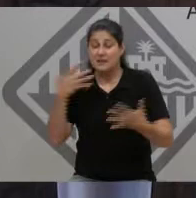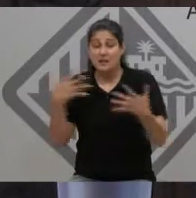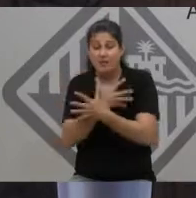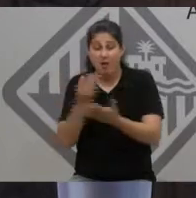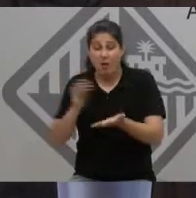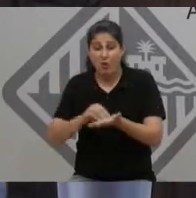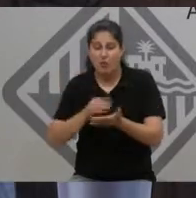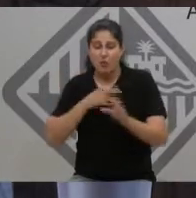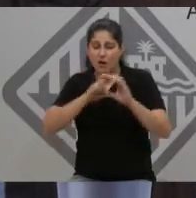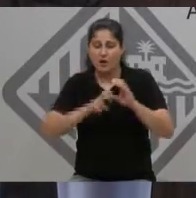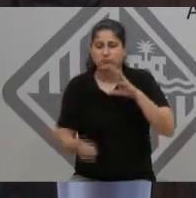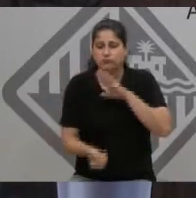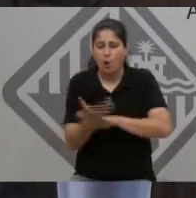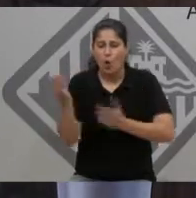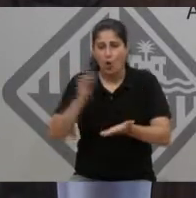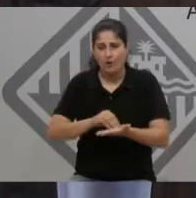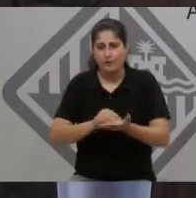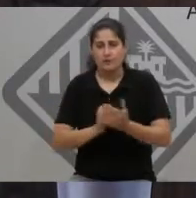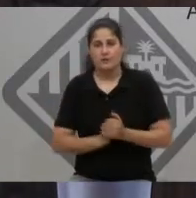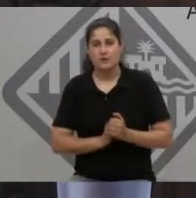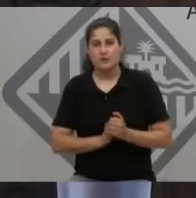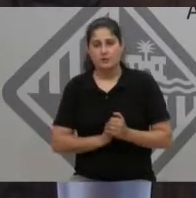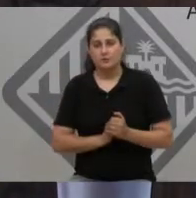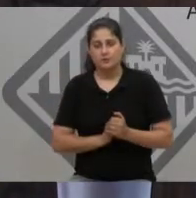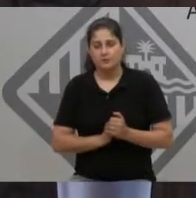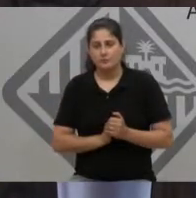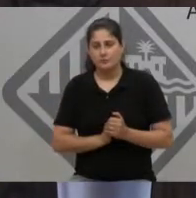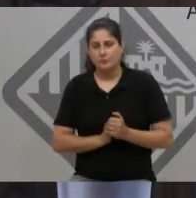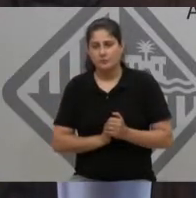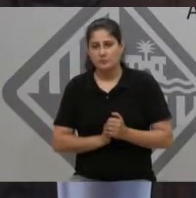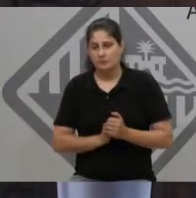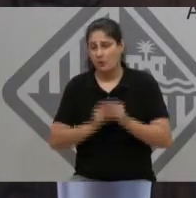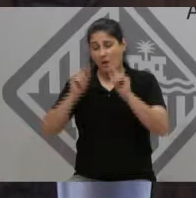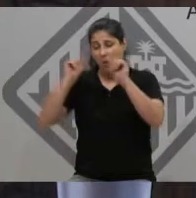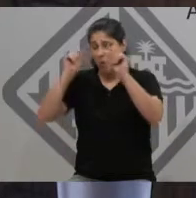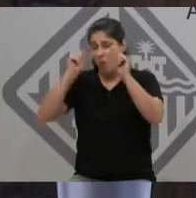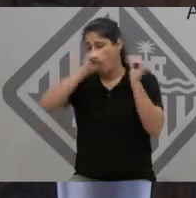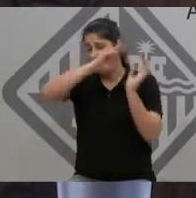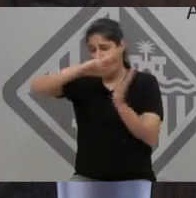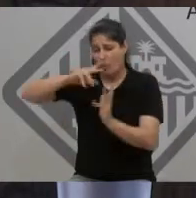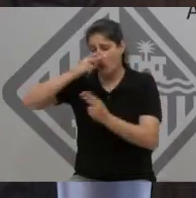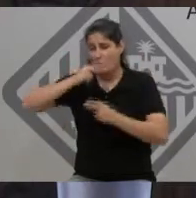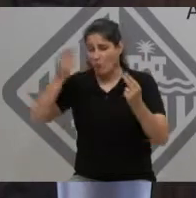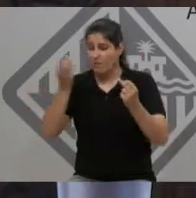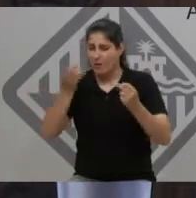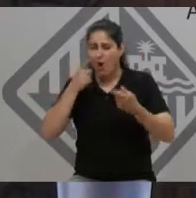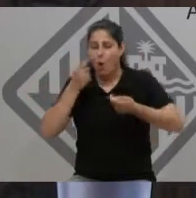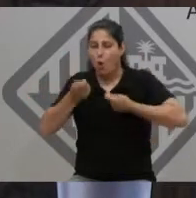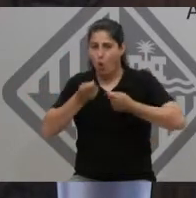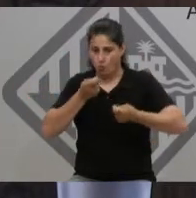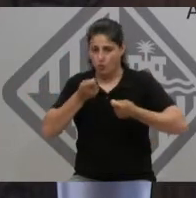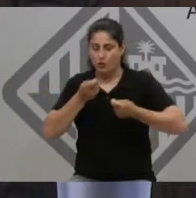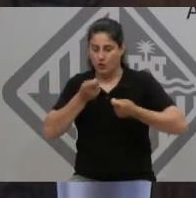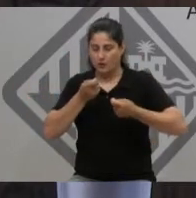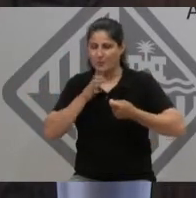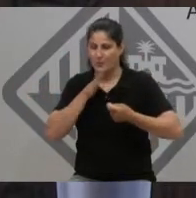va ser, se va anomenar l'ajustament dels comptes públics i que tots varen patir d'una forma